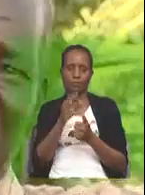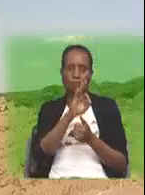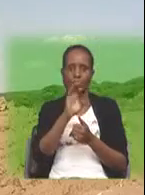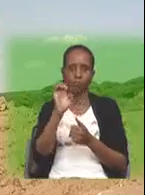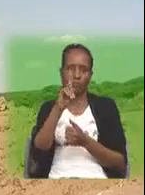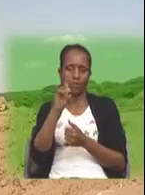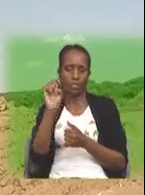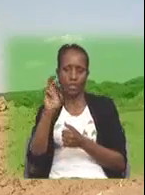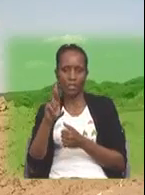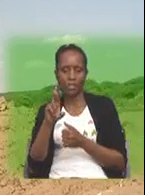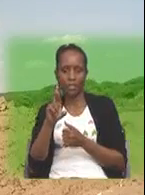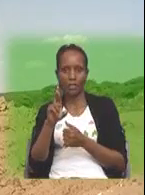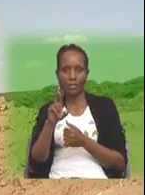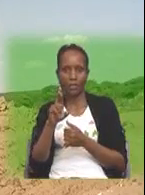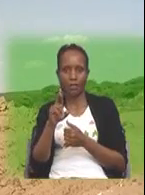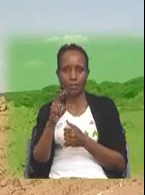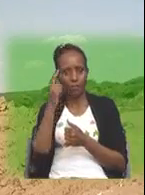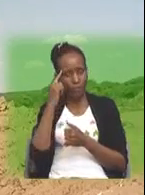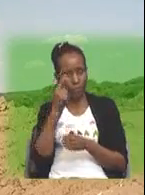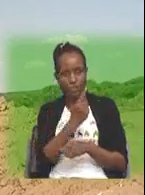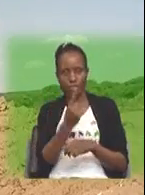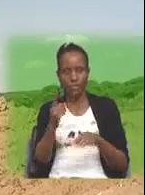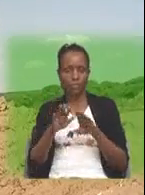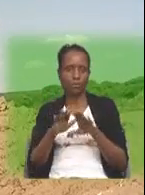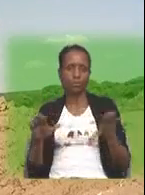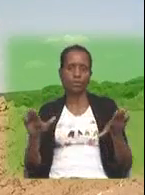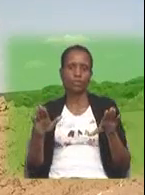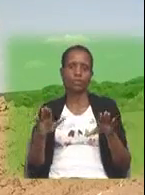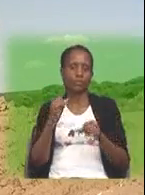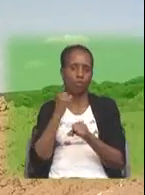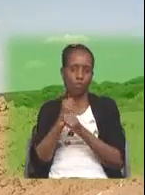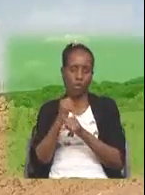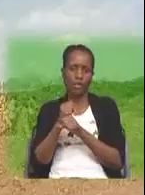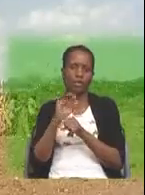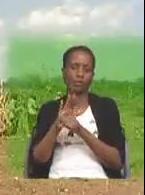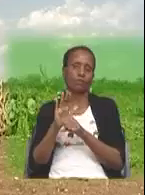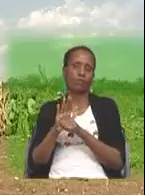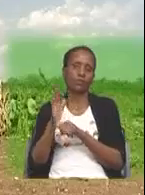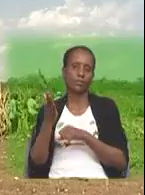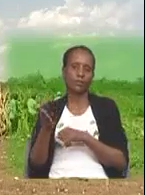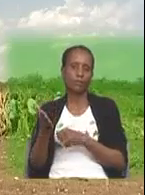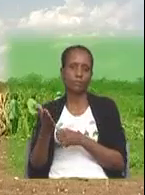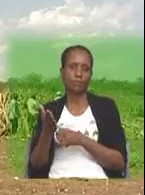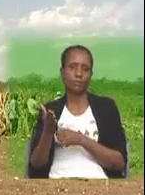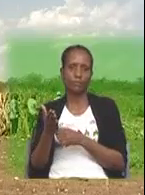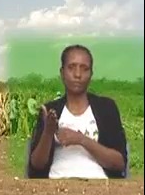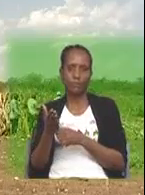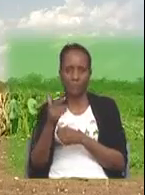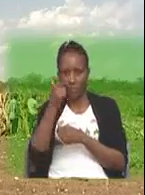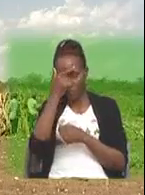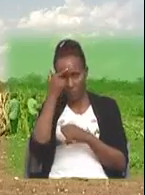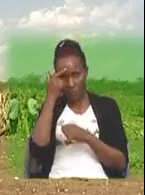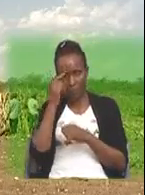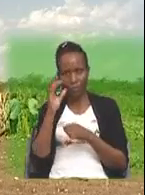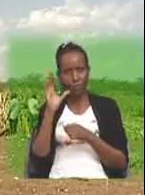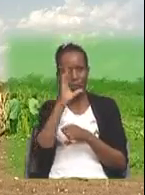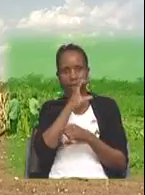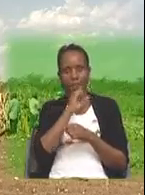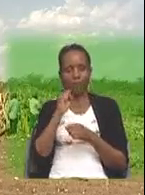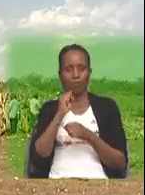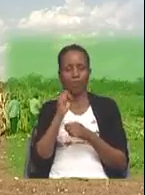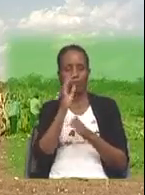Ile feeder canals ya ndani ya kunyunyizia kila block. Kwa hivyo kazi bado mingi. Due to lack of